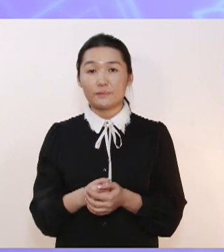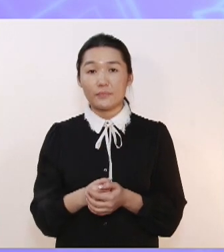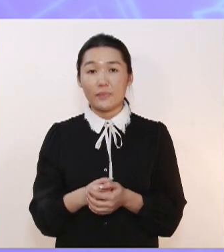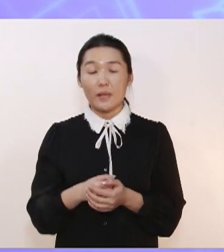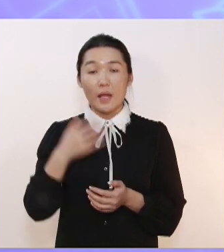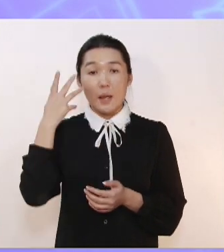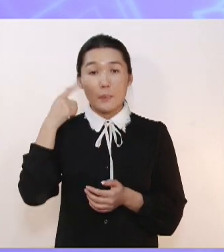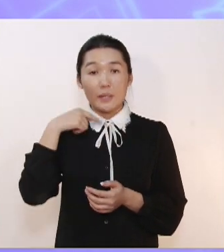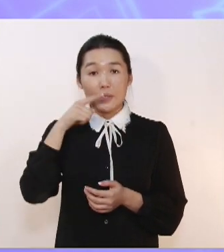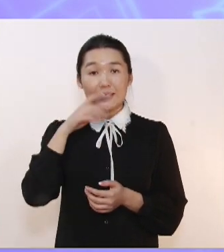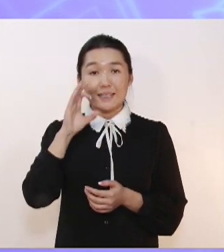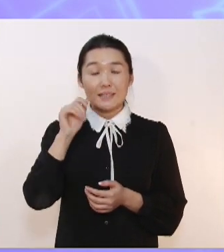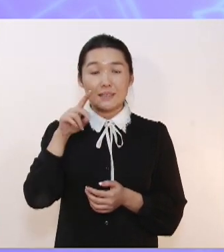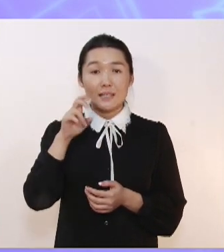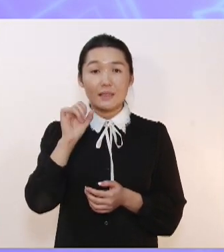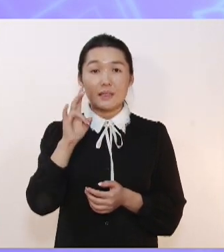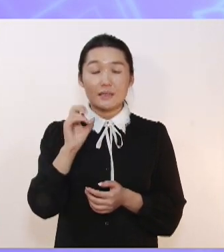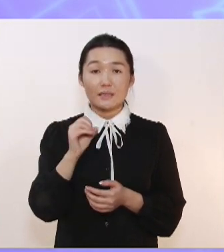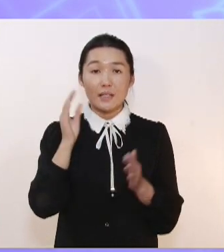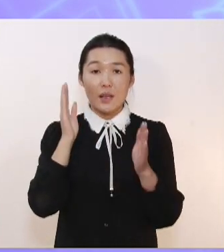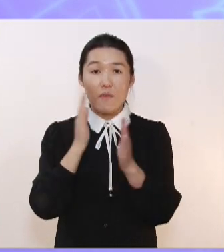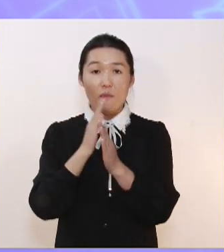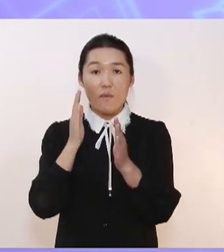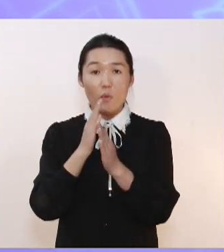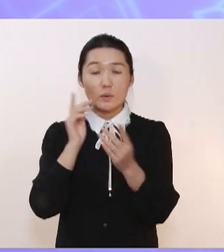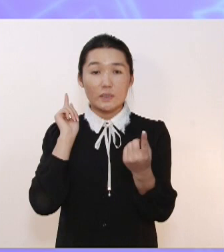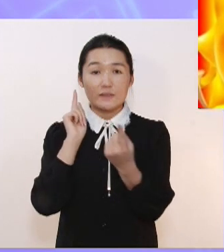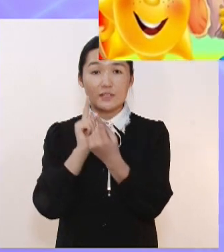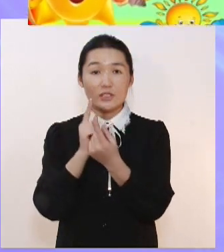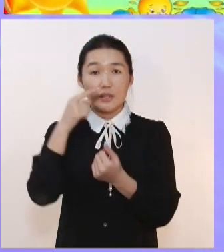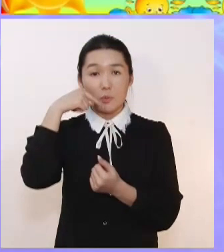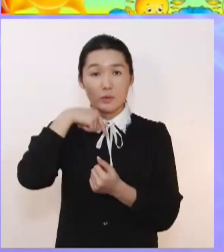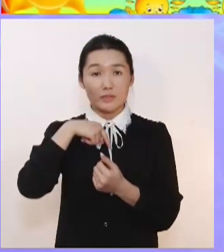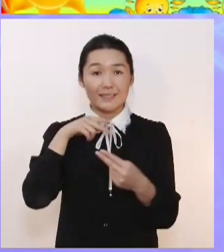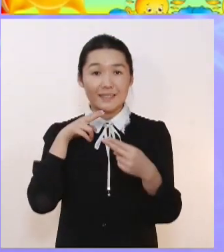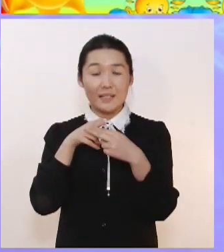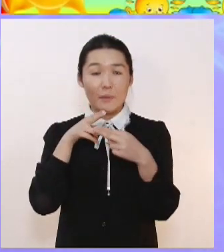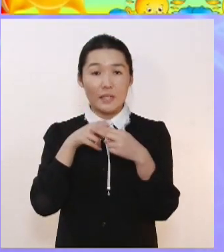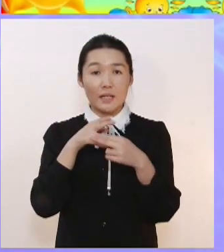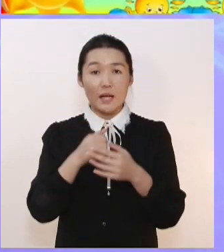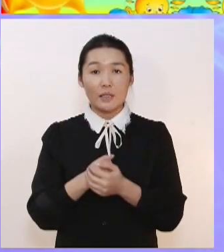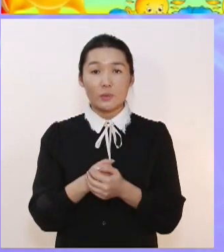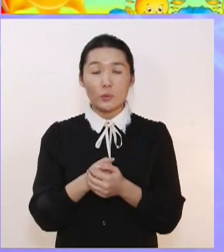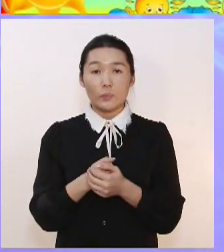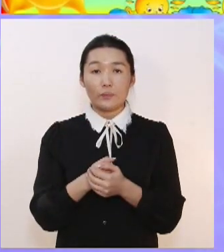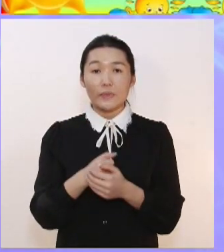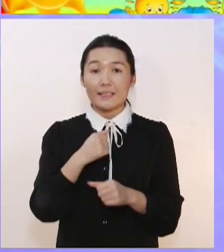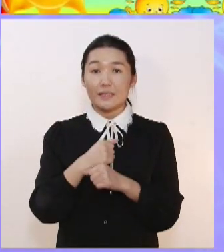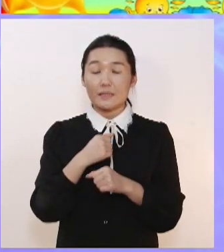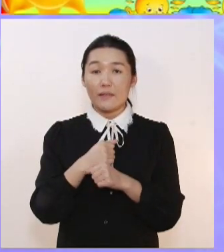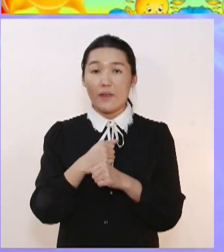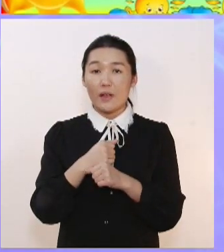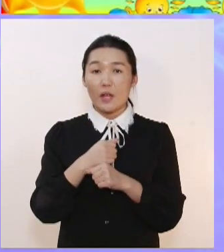При произнесении согласных воздух встречает в полости рта преграду, создавая